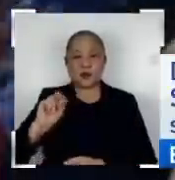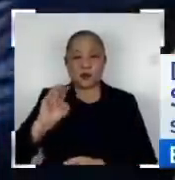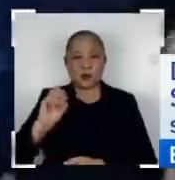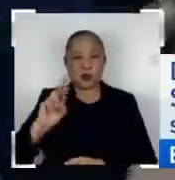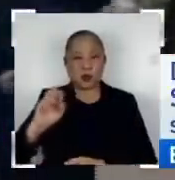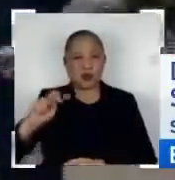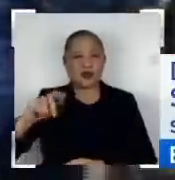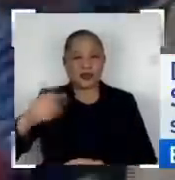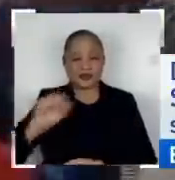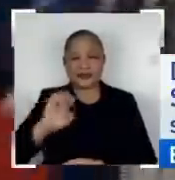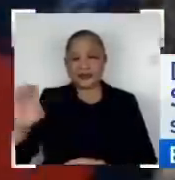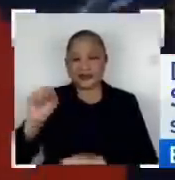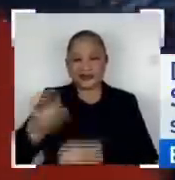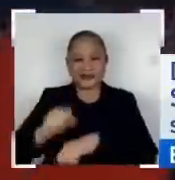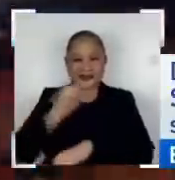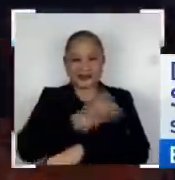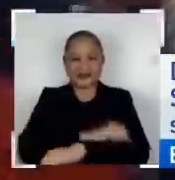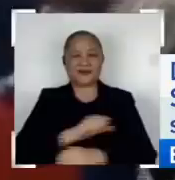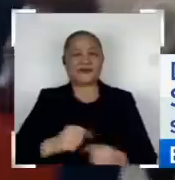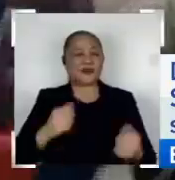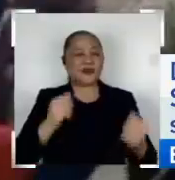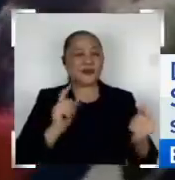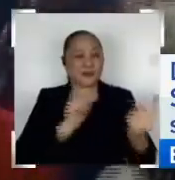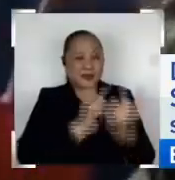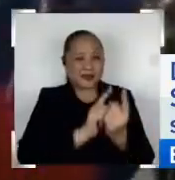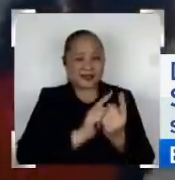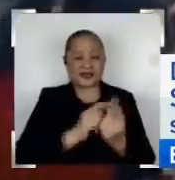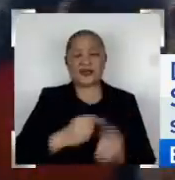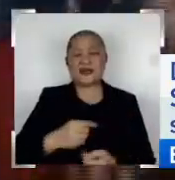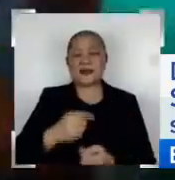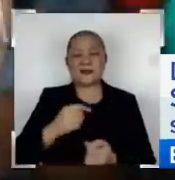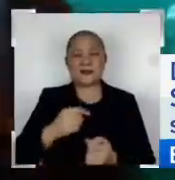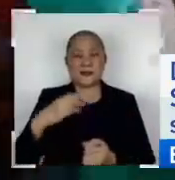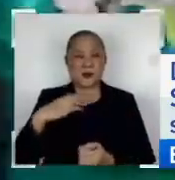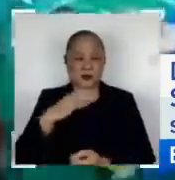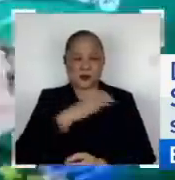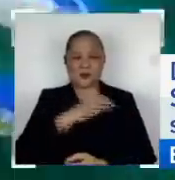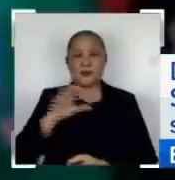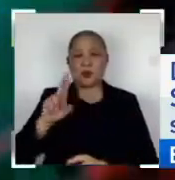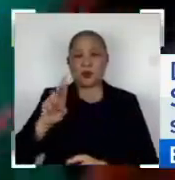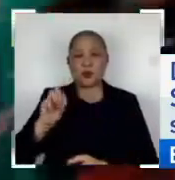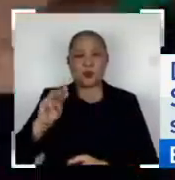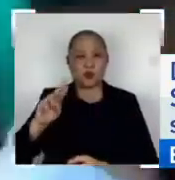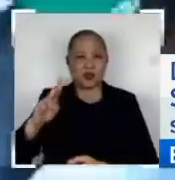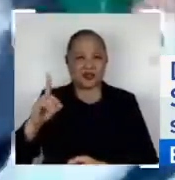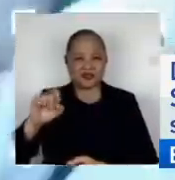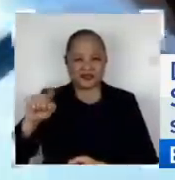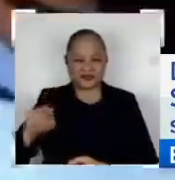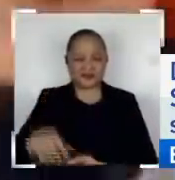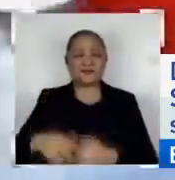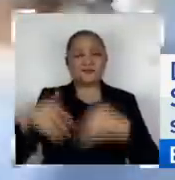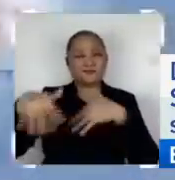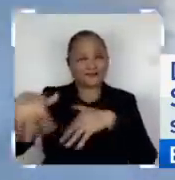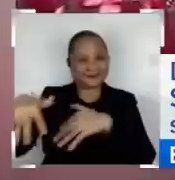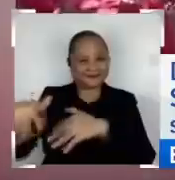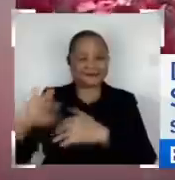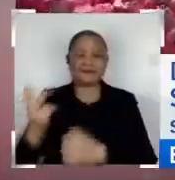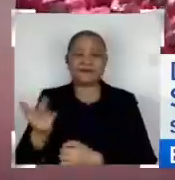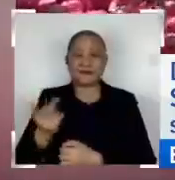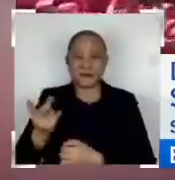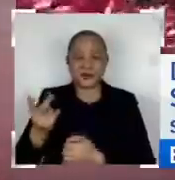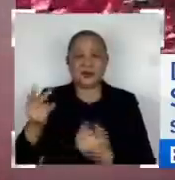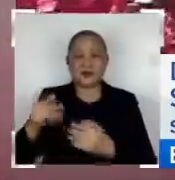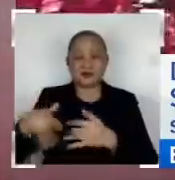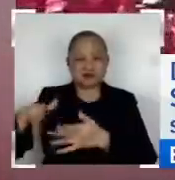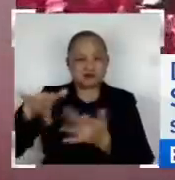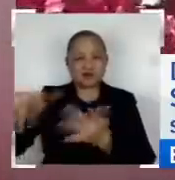nila ka-CMD President at House Majority Leader Martin Romualdez. Nag-motorcade ang magkatandem sa palibot ng lungsod at tumuloy